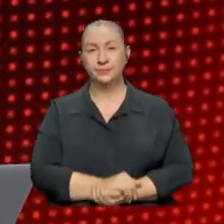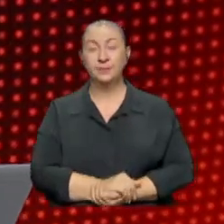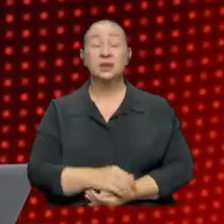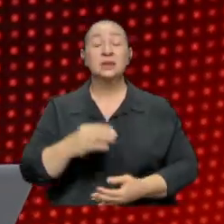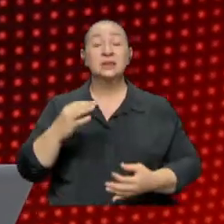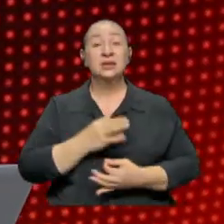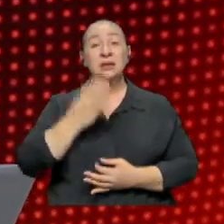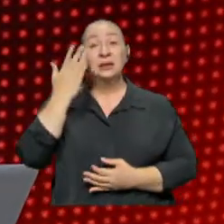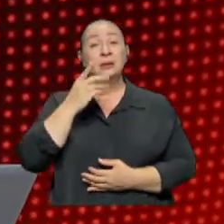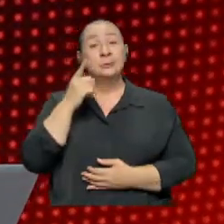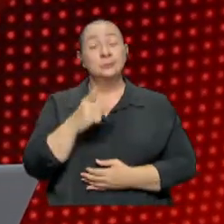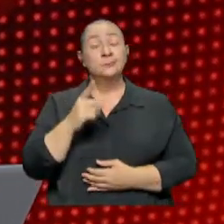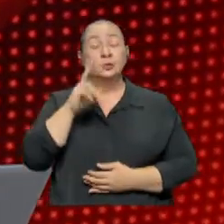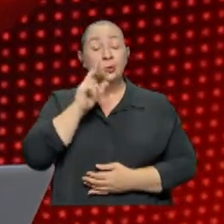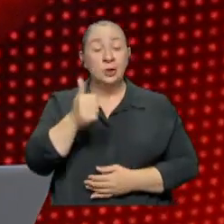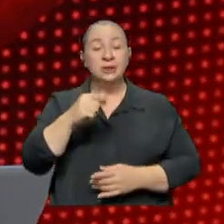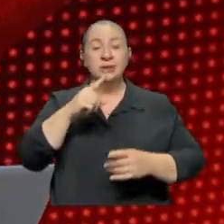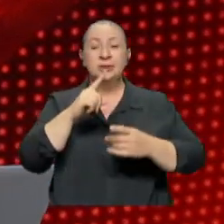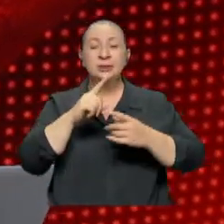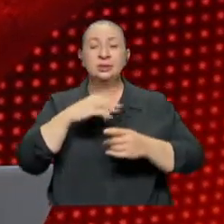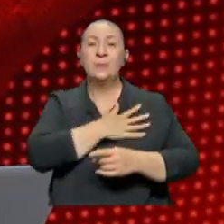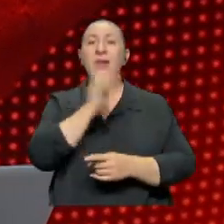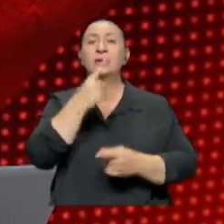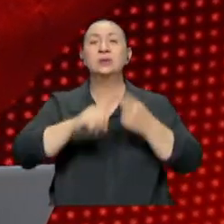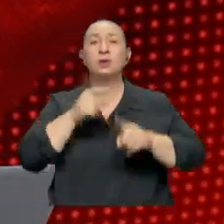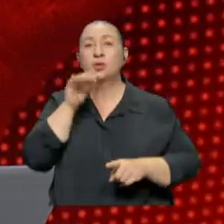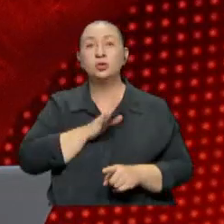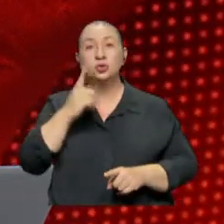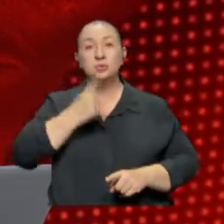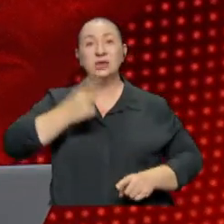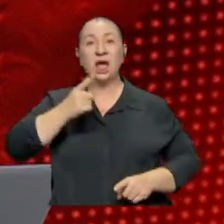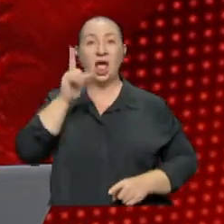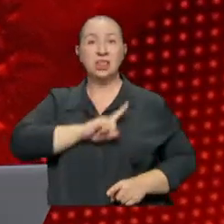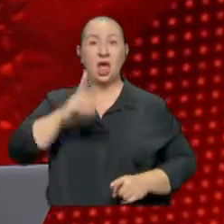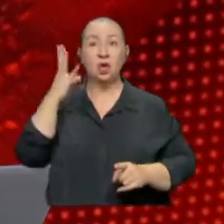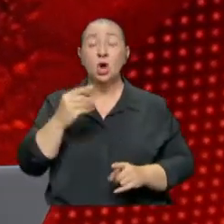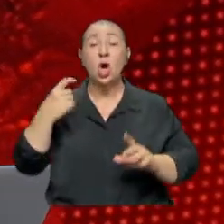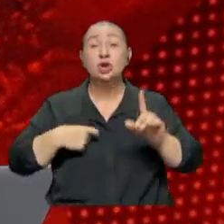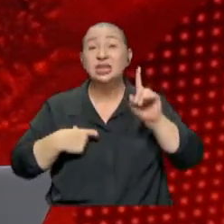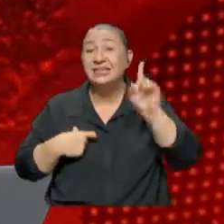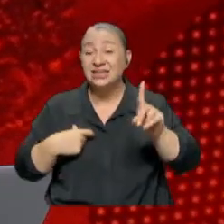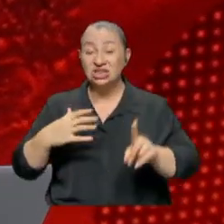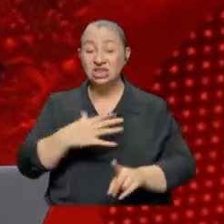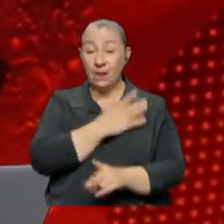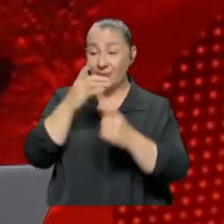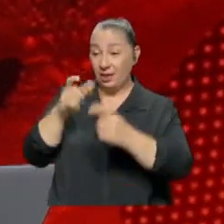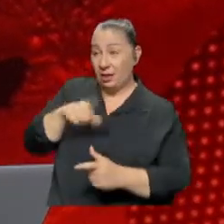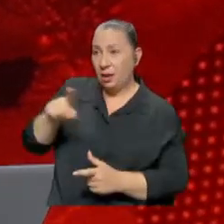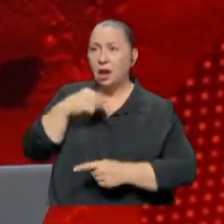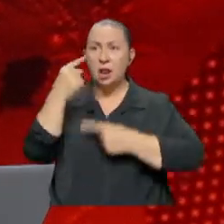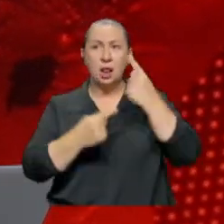Sayın seyirciler, son günlerde CHP lideri Kılıçdaroğlu'nun Cumhurbaşkanlığına aday olacağı özellikle CHP kanadında